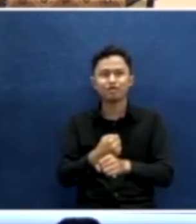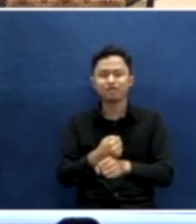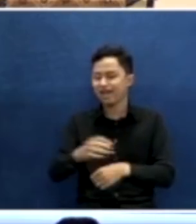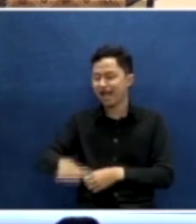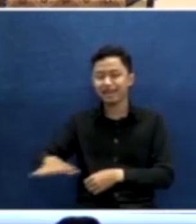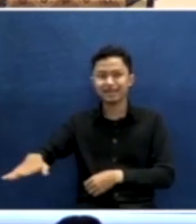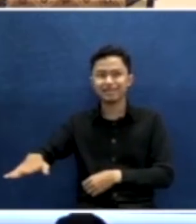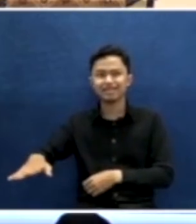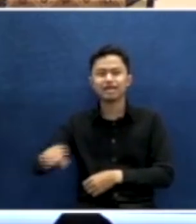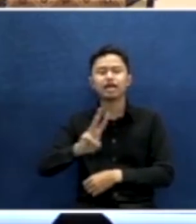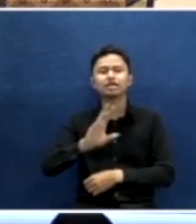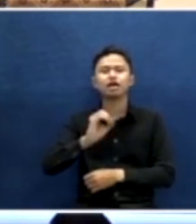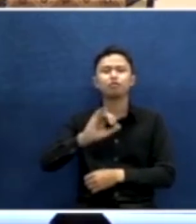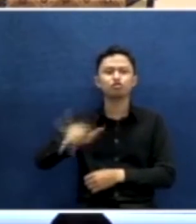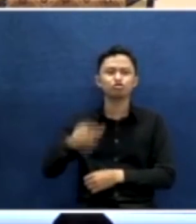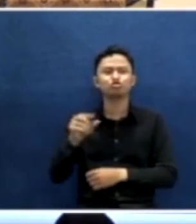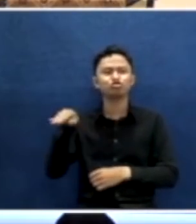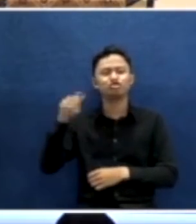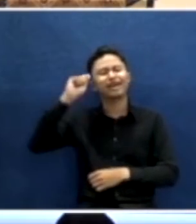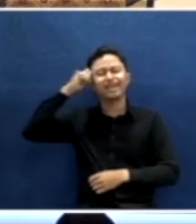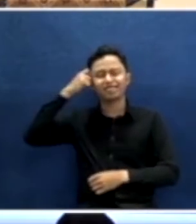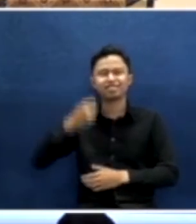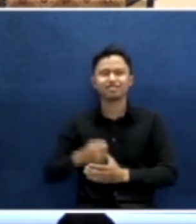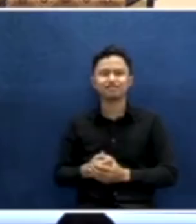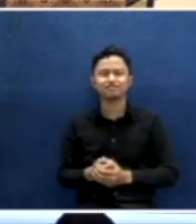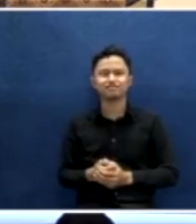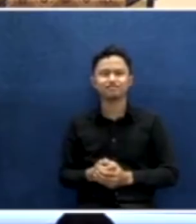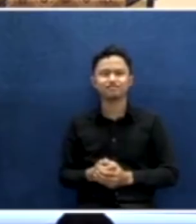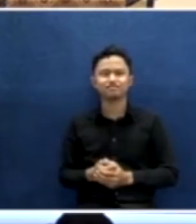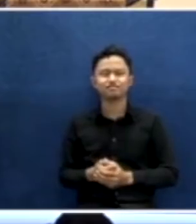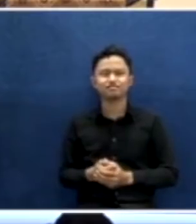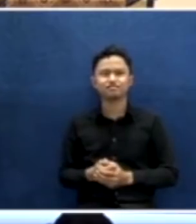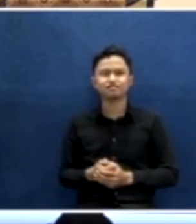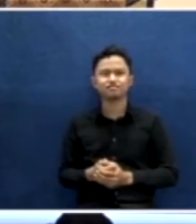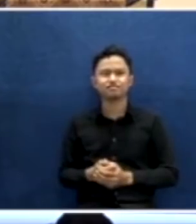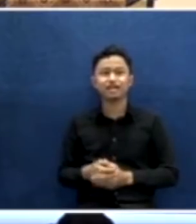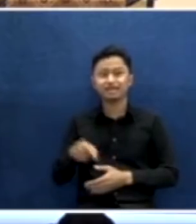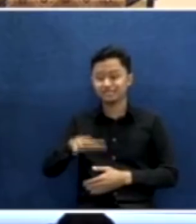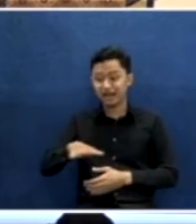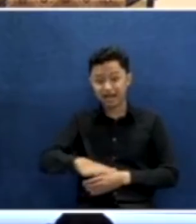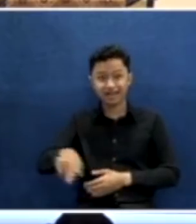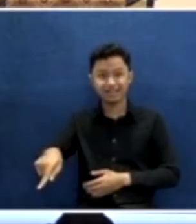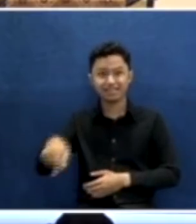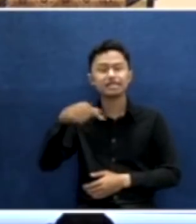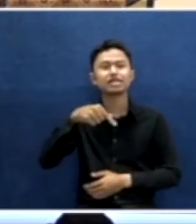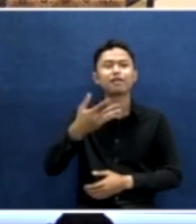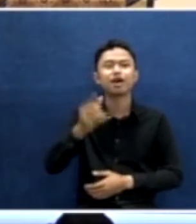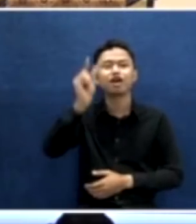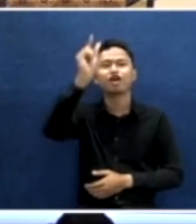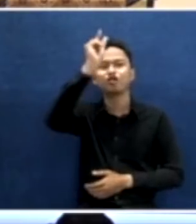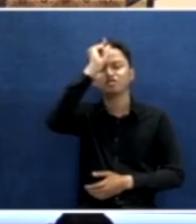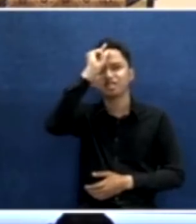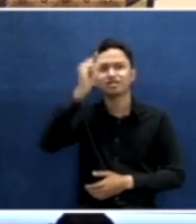hafal 30 juz Hai dan beliau sekarang menjadi salah satu otak di pondok pesantren yang menggundulkan